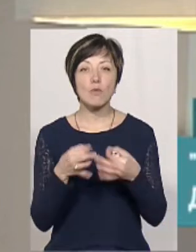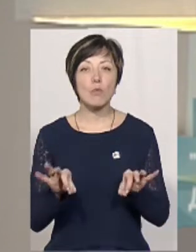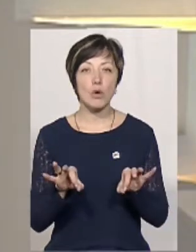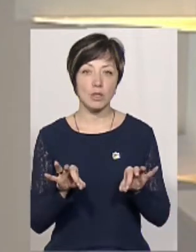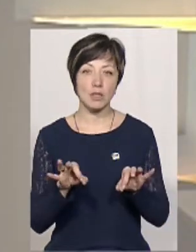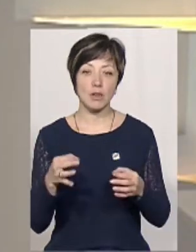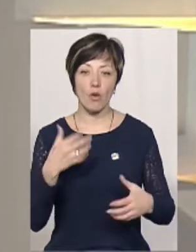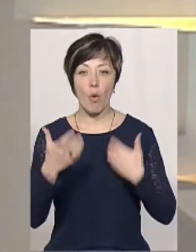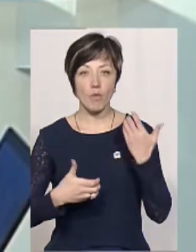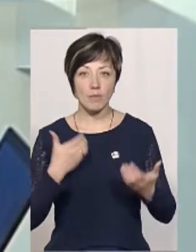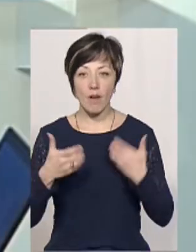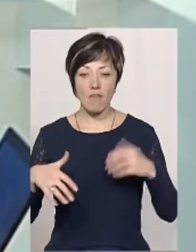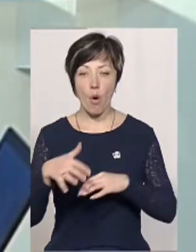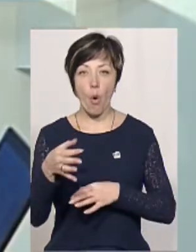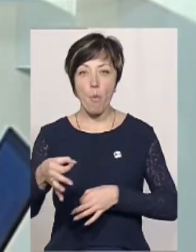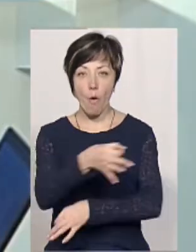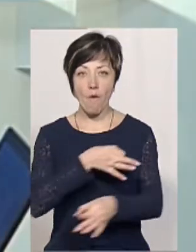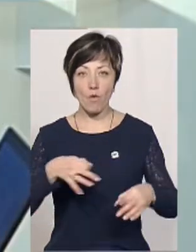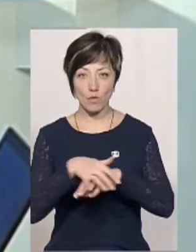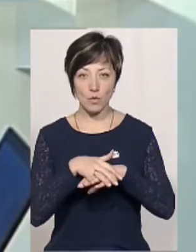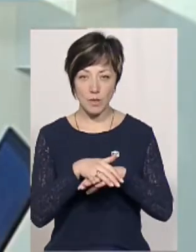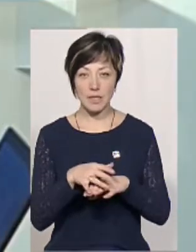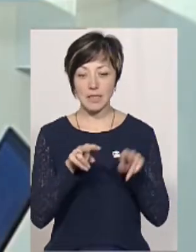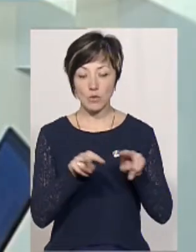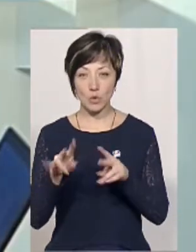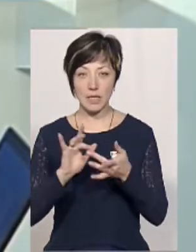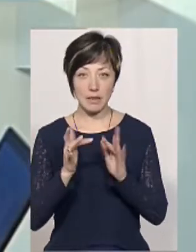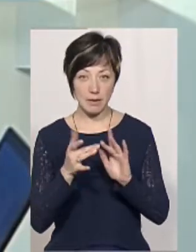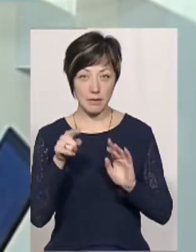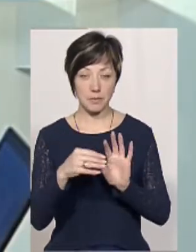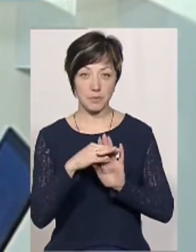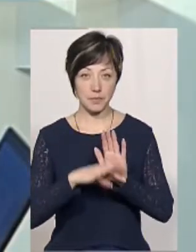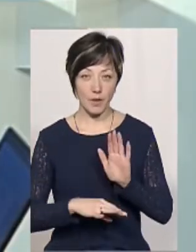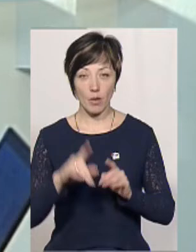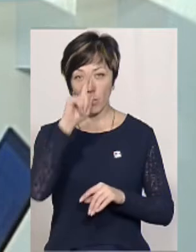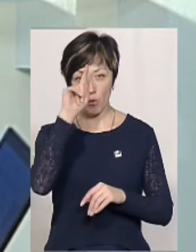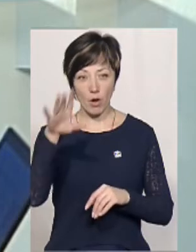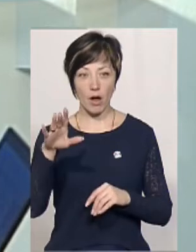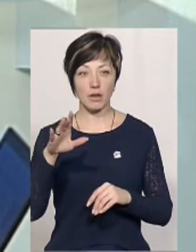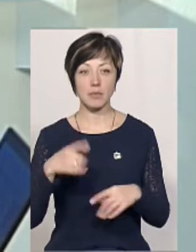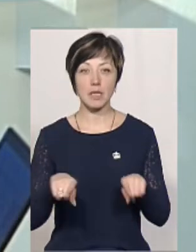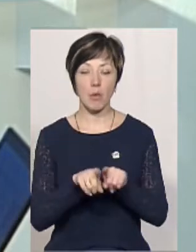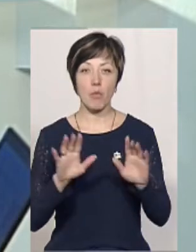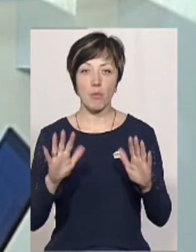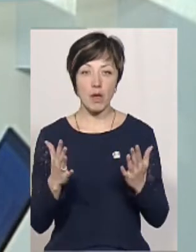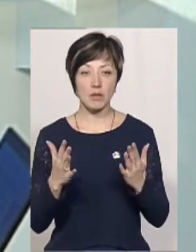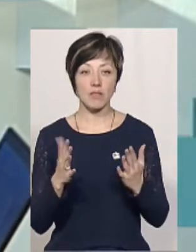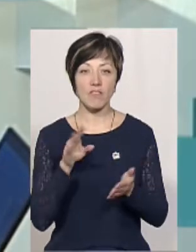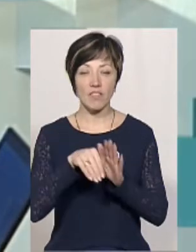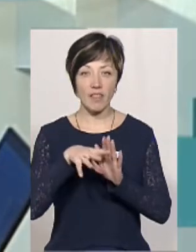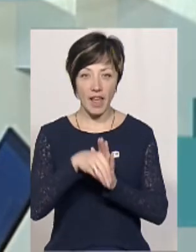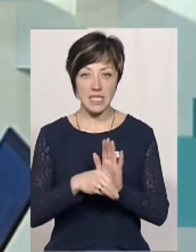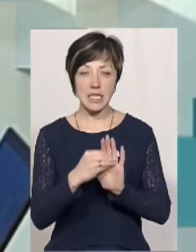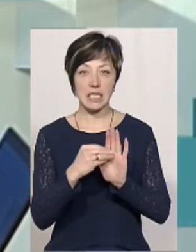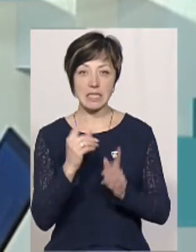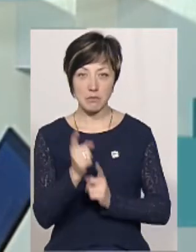у суспільстві? Ну, слідкуючи за соцмережами, саме якраз таким популярним моментом внесених